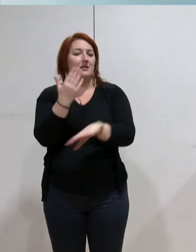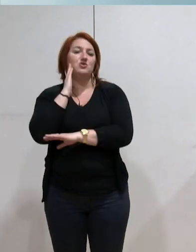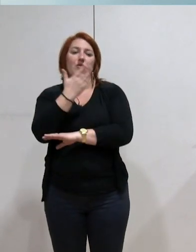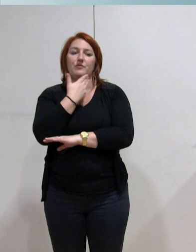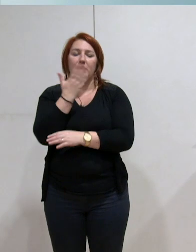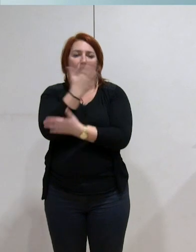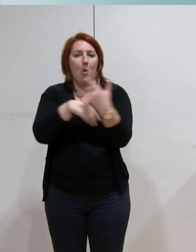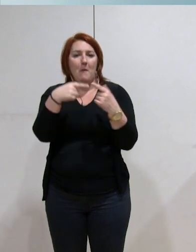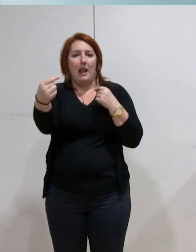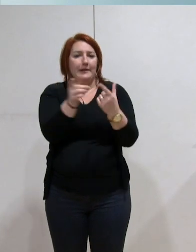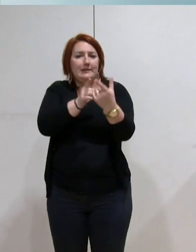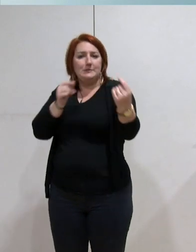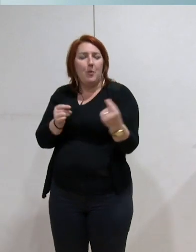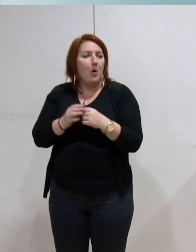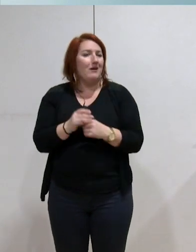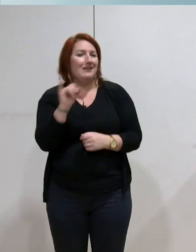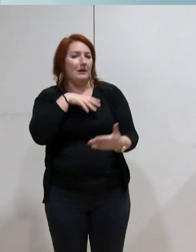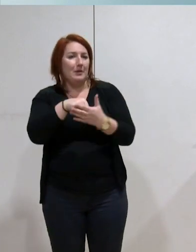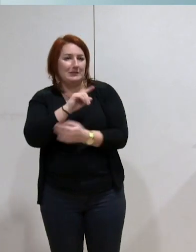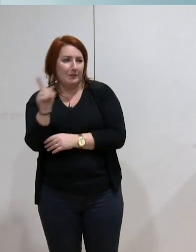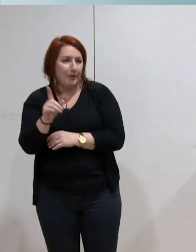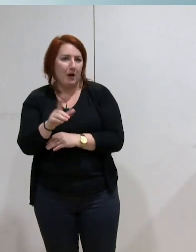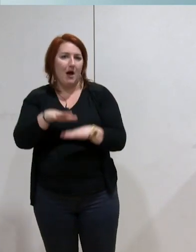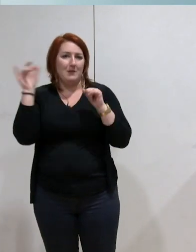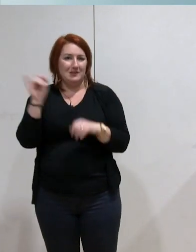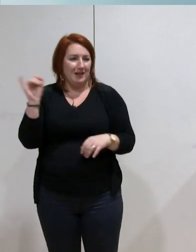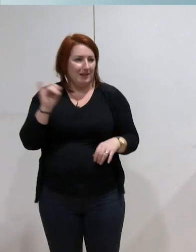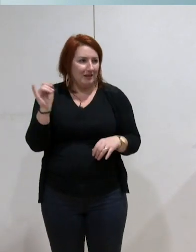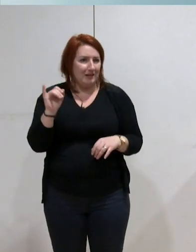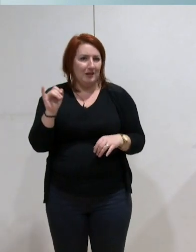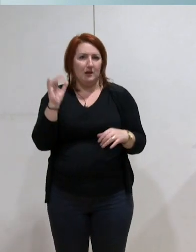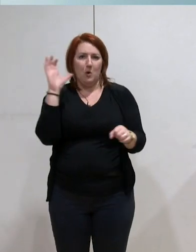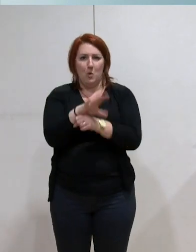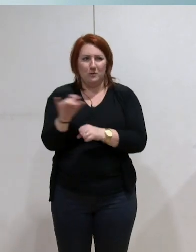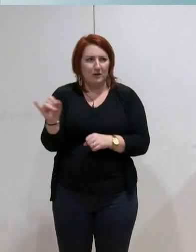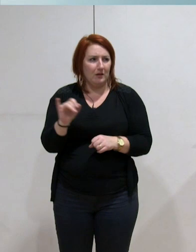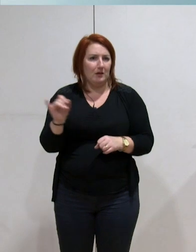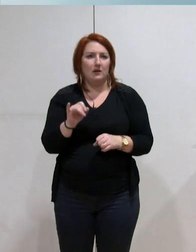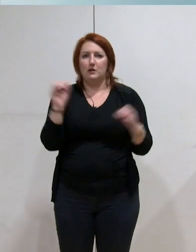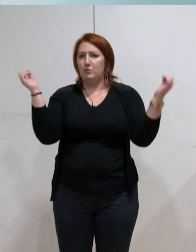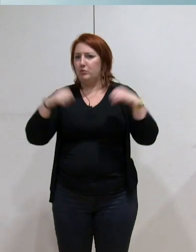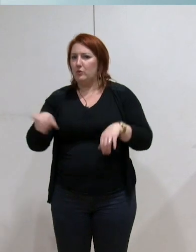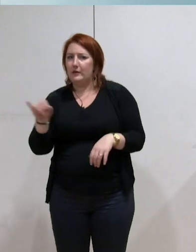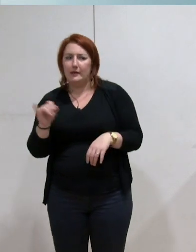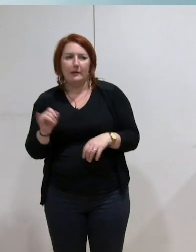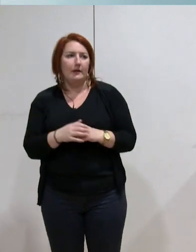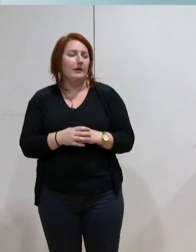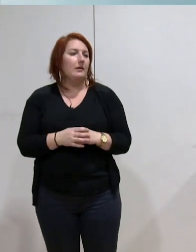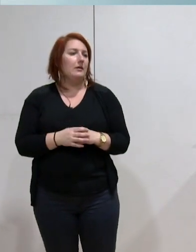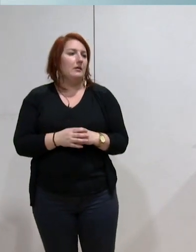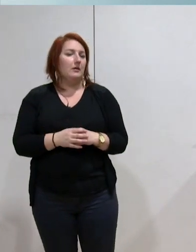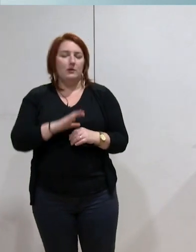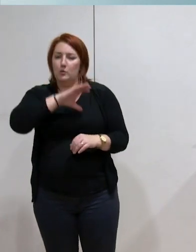Sports Pierre Mendes France qui ne prend pas part au vote qui s'abstient qui vote contre qui vote pour